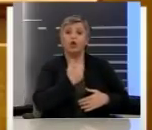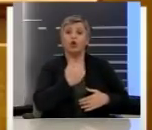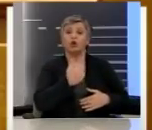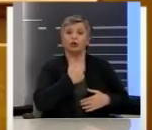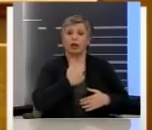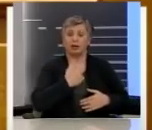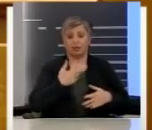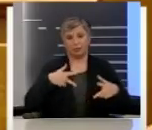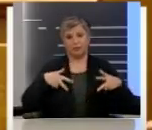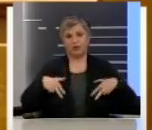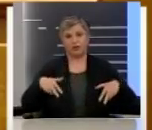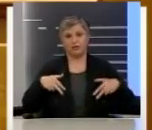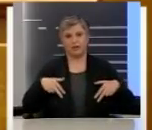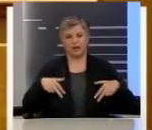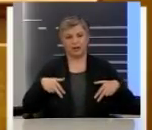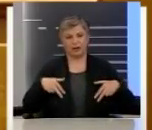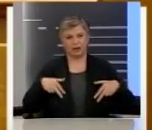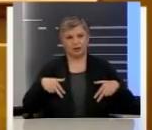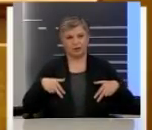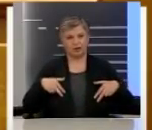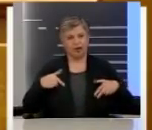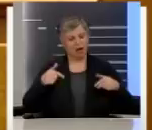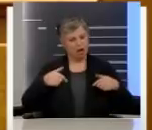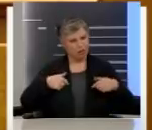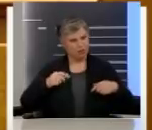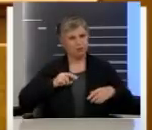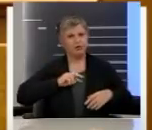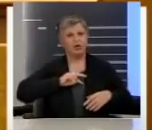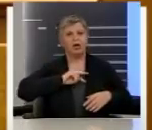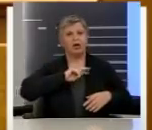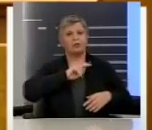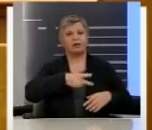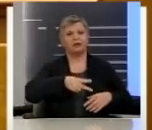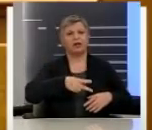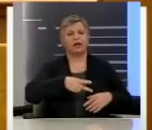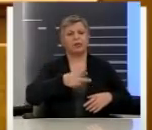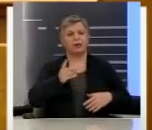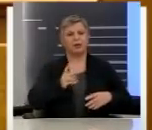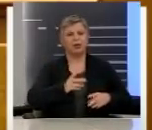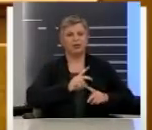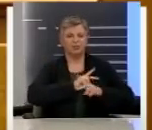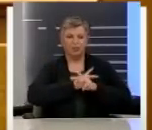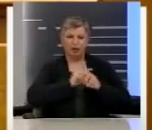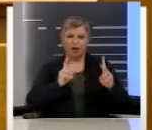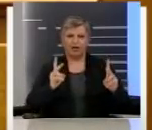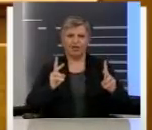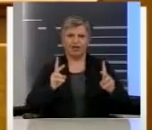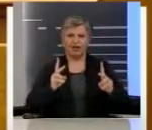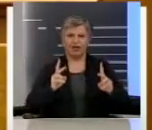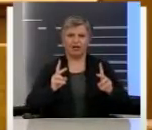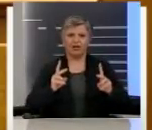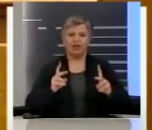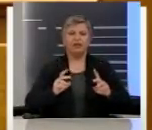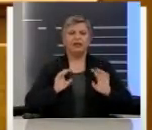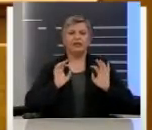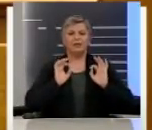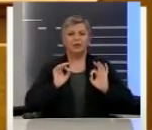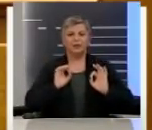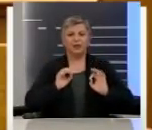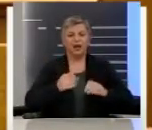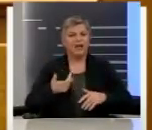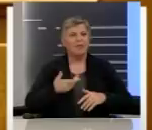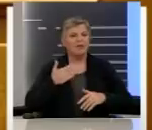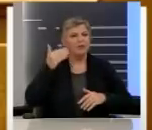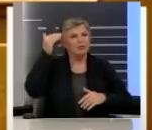σήμερα με παρησία και ευθυκρισία και χωρίς κανείς να λογαριάζει, όπως όλοι θα οφείλαμε, κόστος,